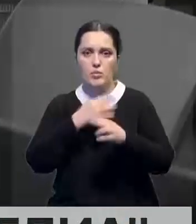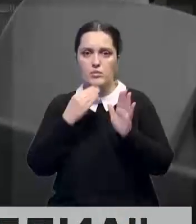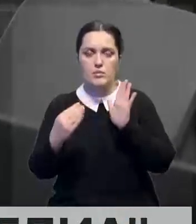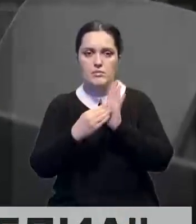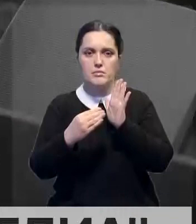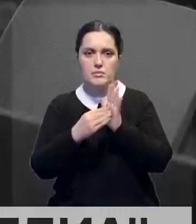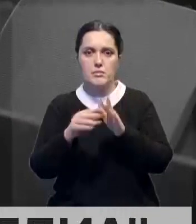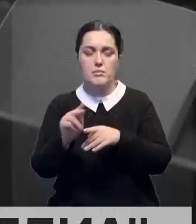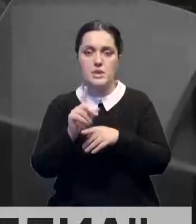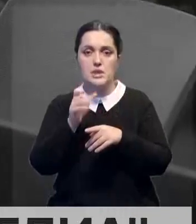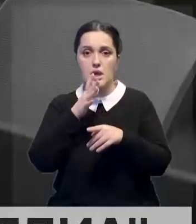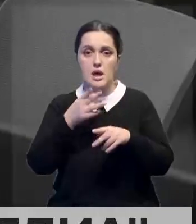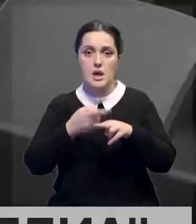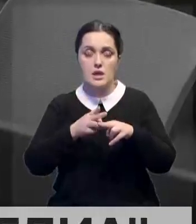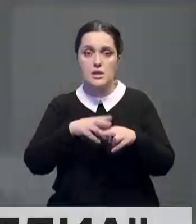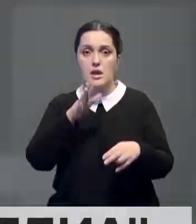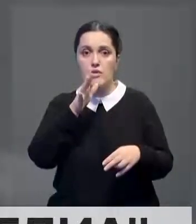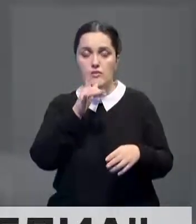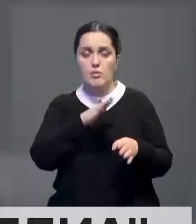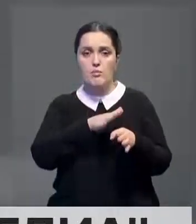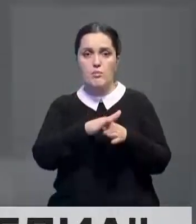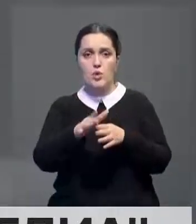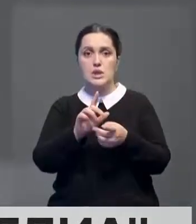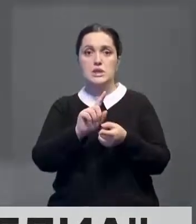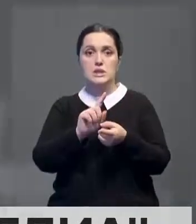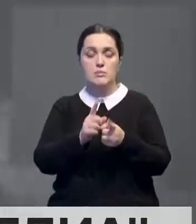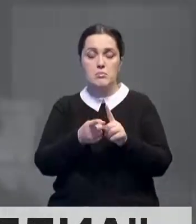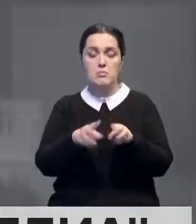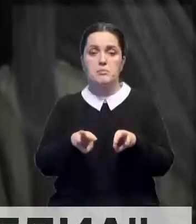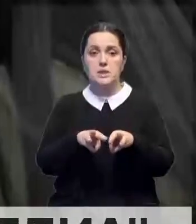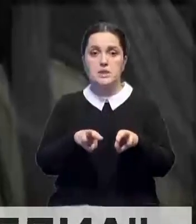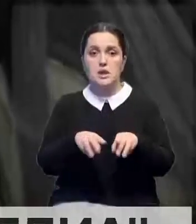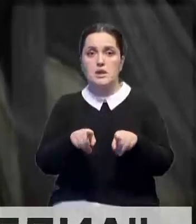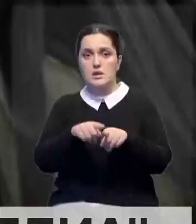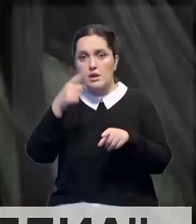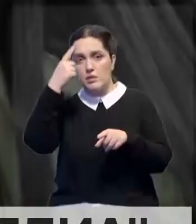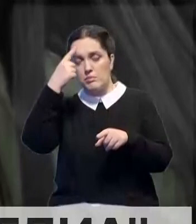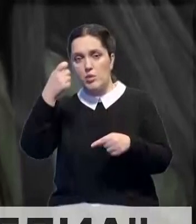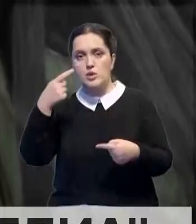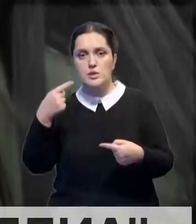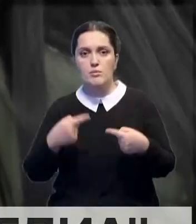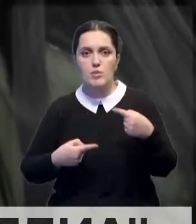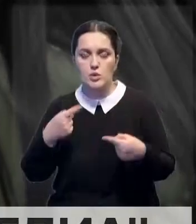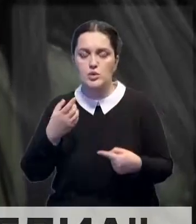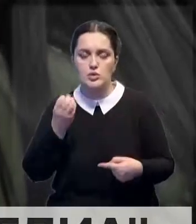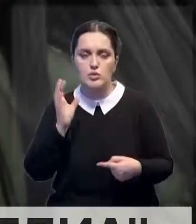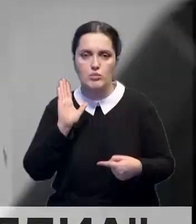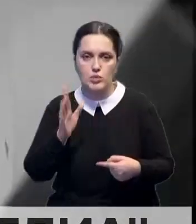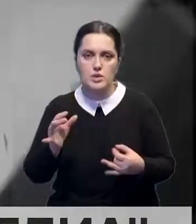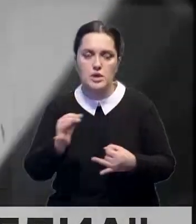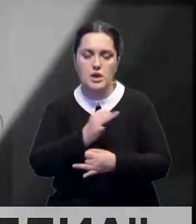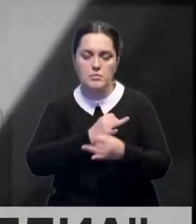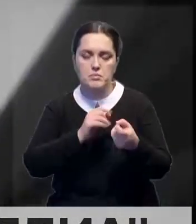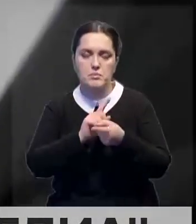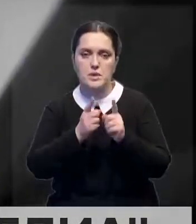А за это время инфополе полностью изменилось. Министр также подчеркнула, спорные моменты еще будут обсуждать и